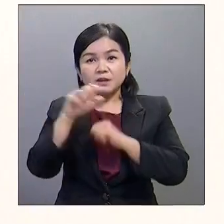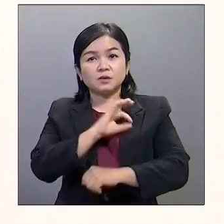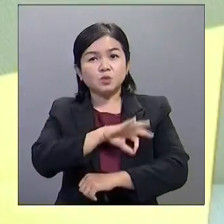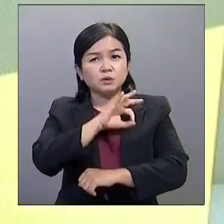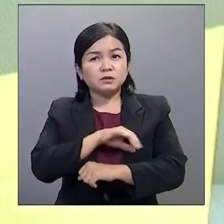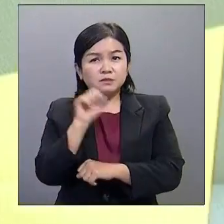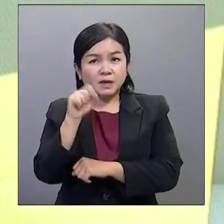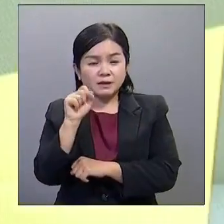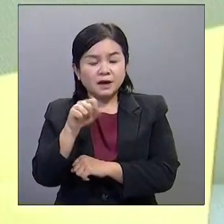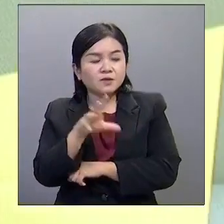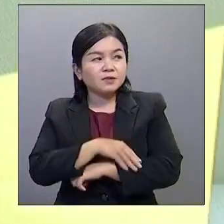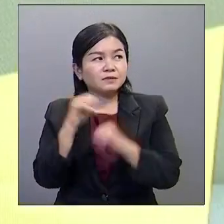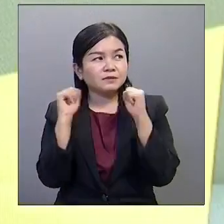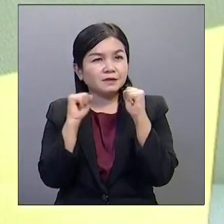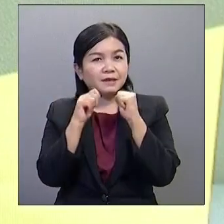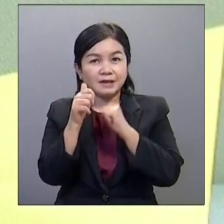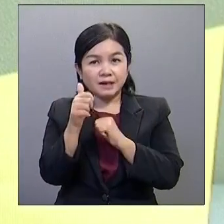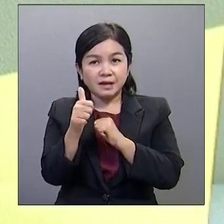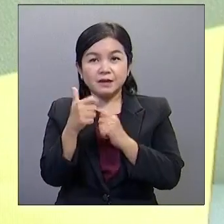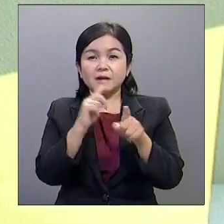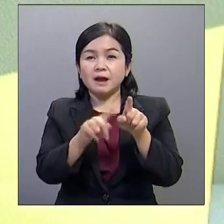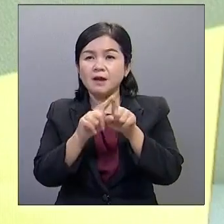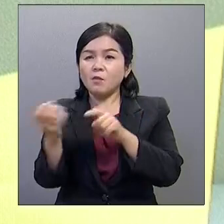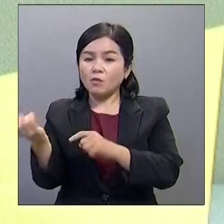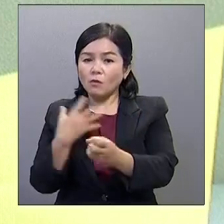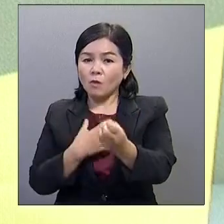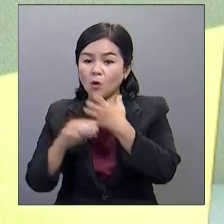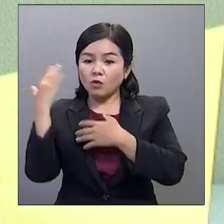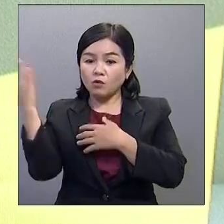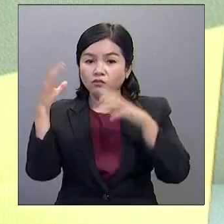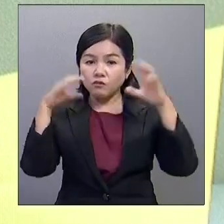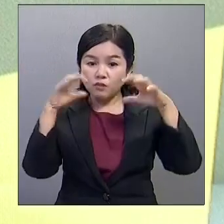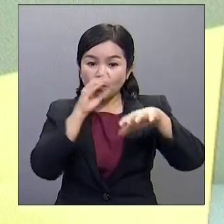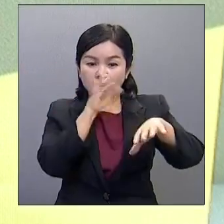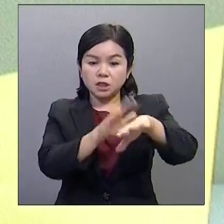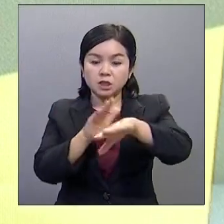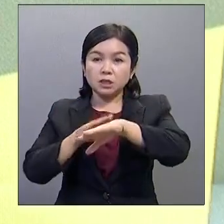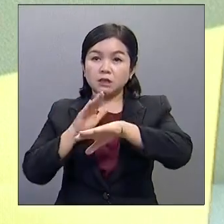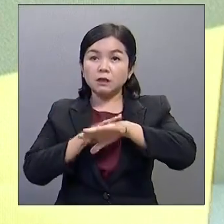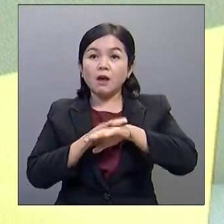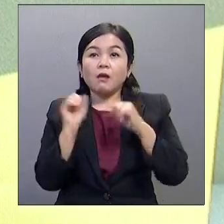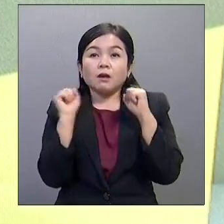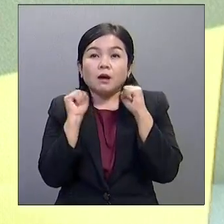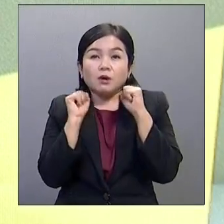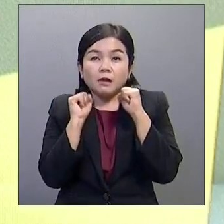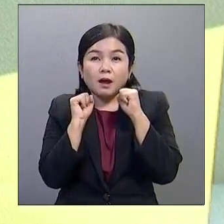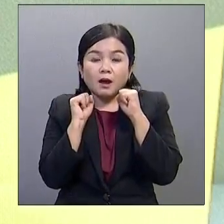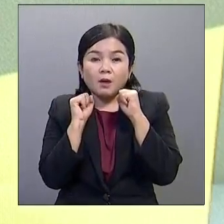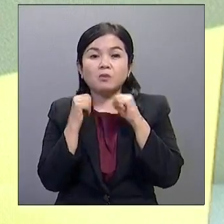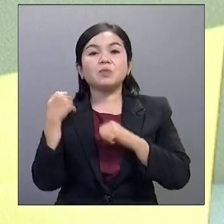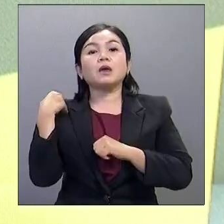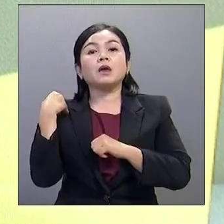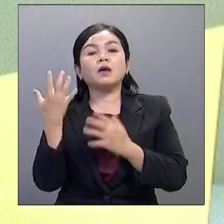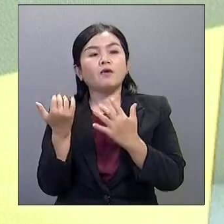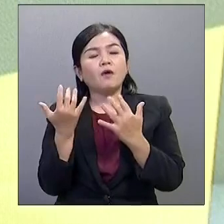แล้วนะ รู้สึกฟินนิดนึงอะนะคะเพราะว่าหลายคนบอกว่าจริงๆเนี่ยกรมอุตุนิยมวิทยามีการทักมาว่าเราจะหนาวลงและก็เฝ้